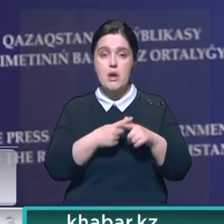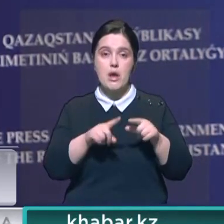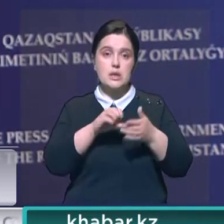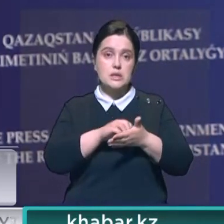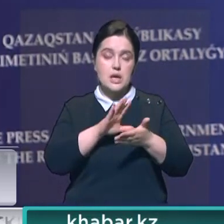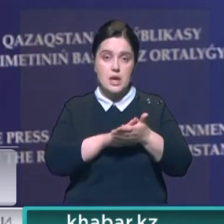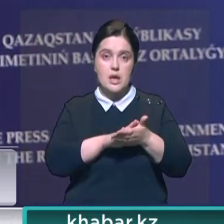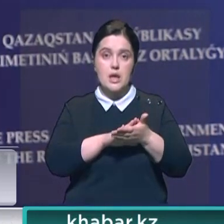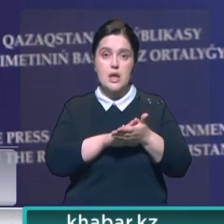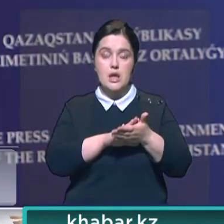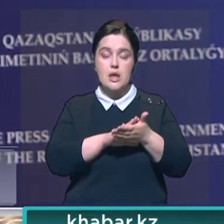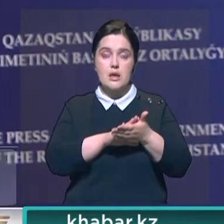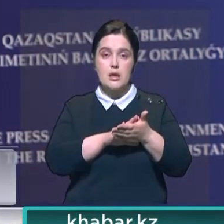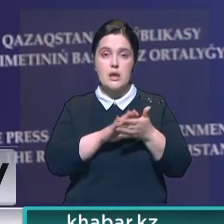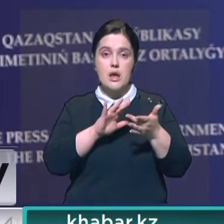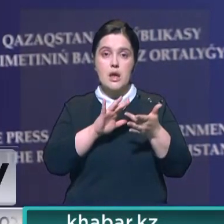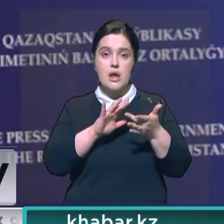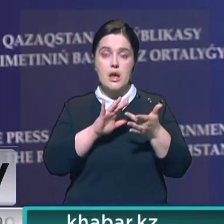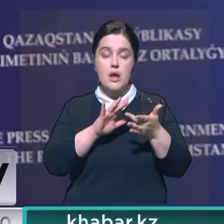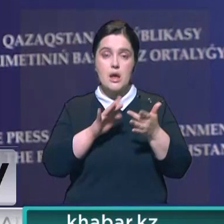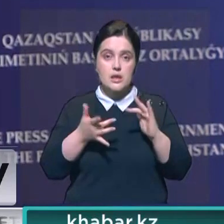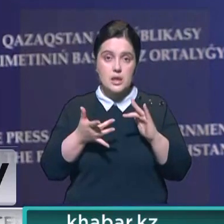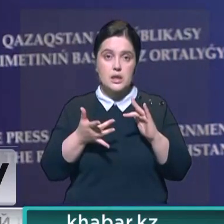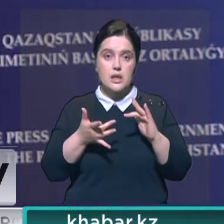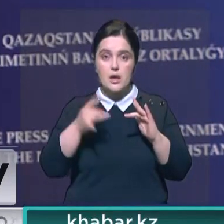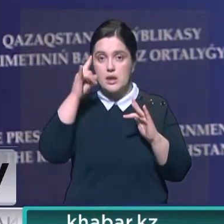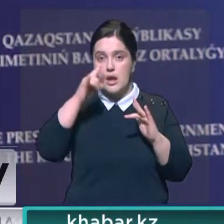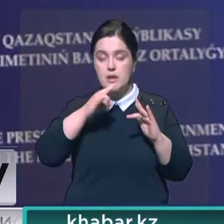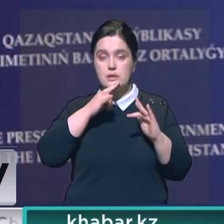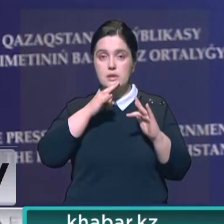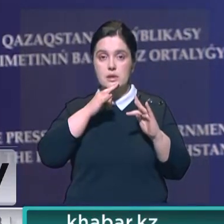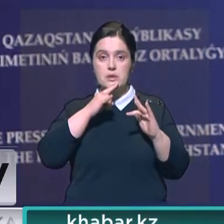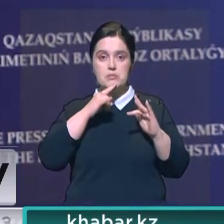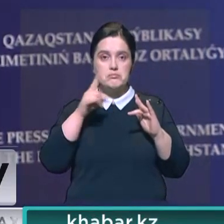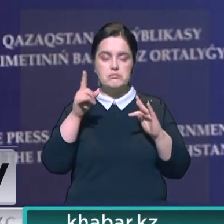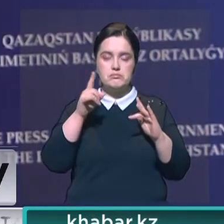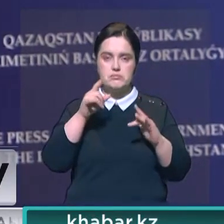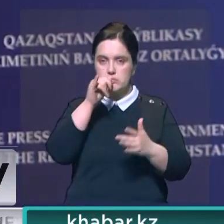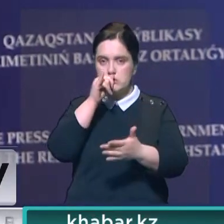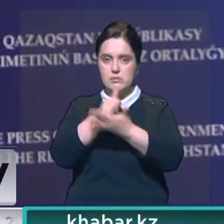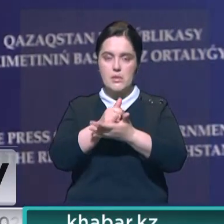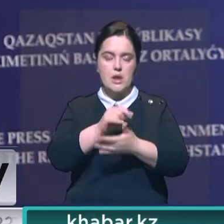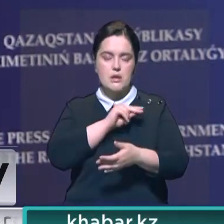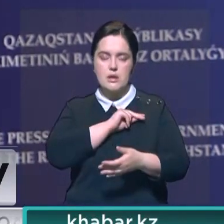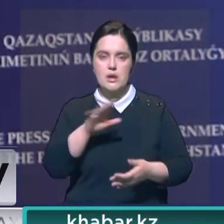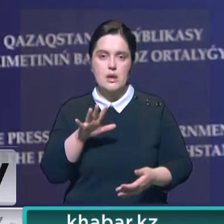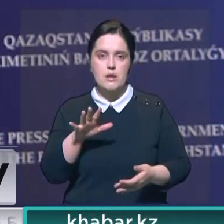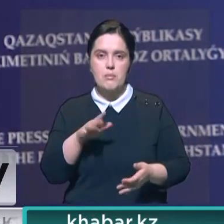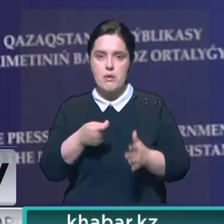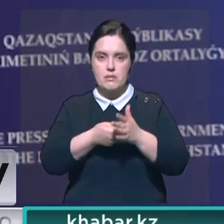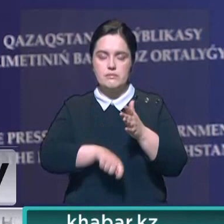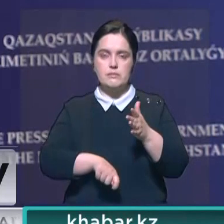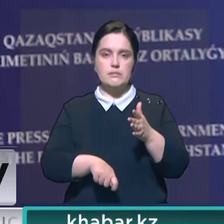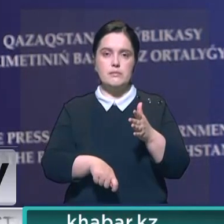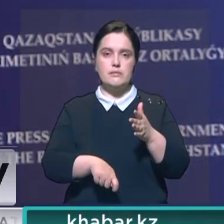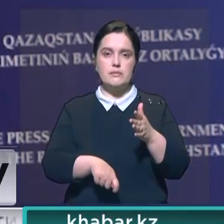сетях а целиком сетях Республики Казахстан то он просто не будет работать то есть регистрация не будет